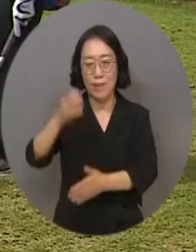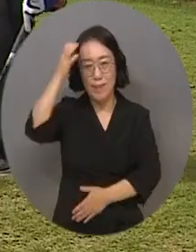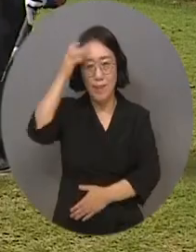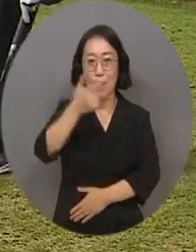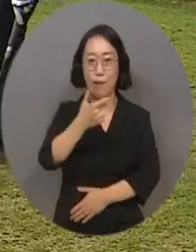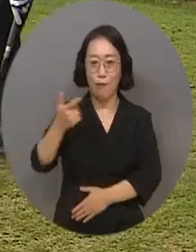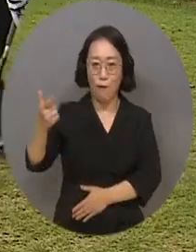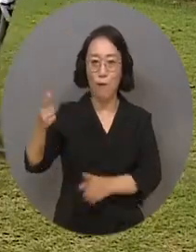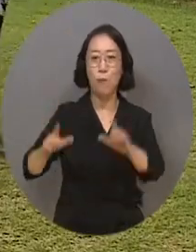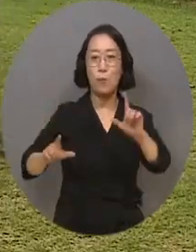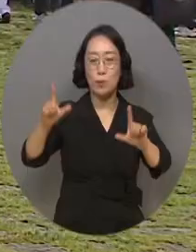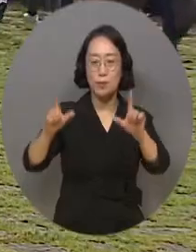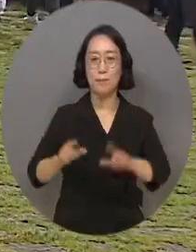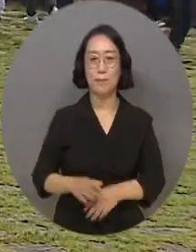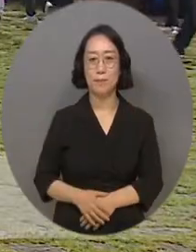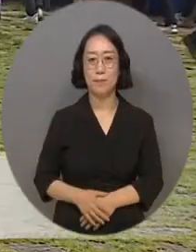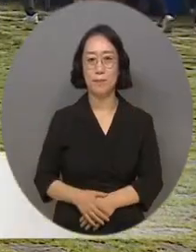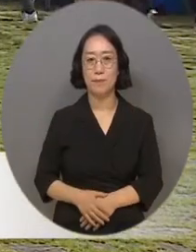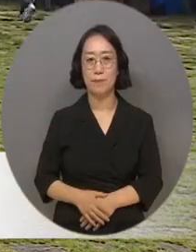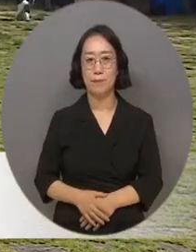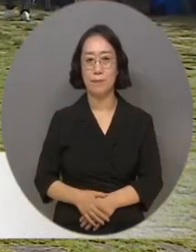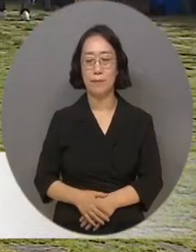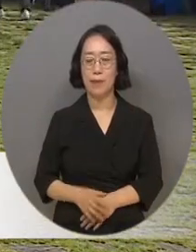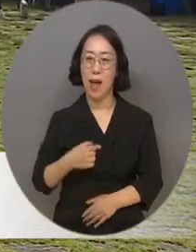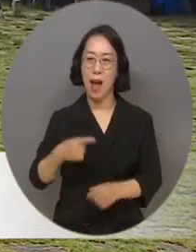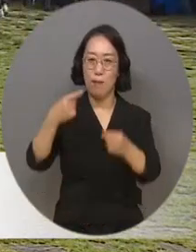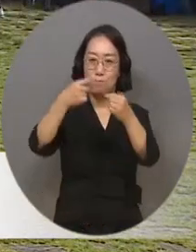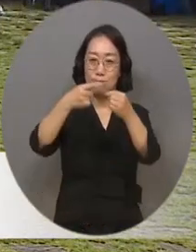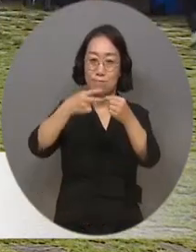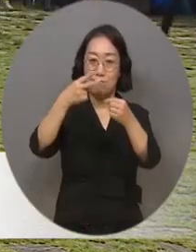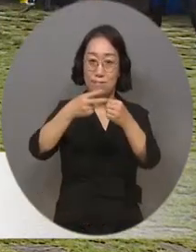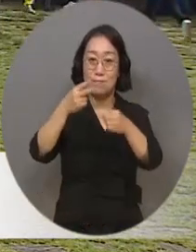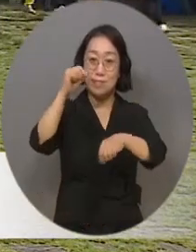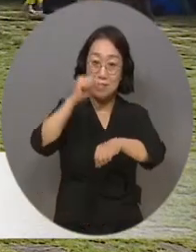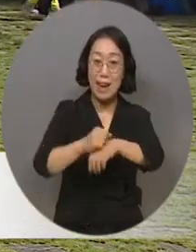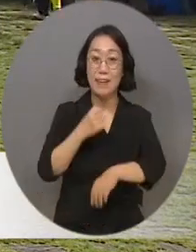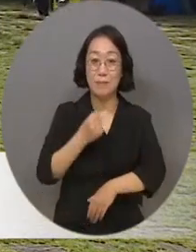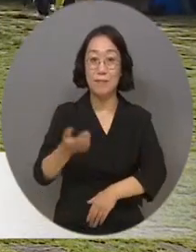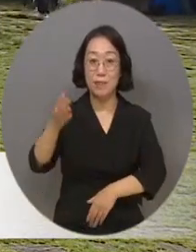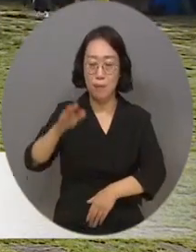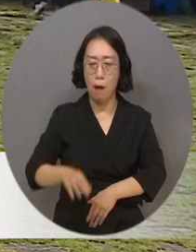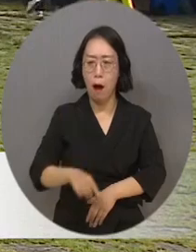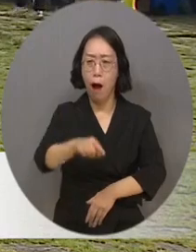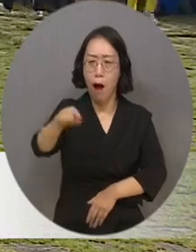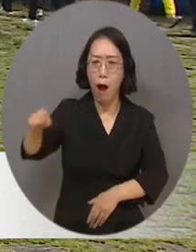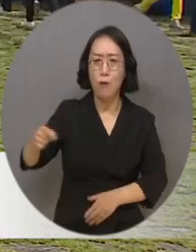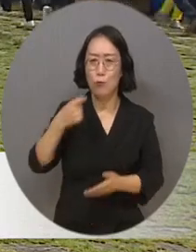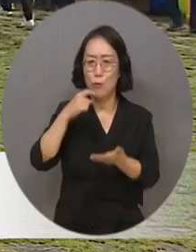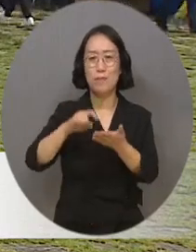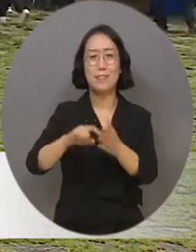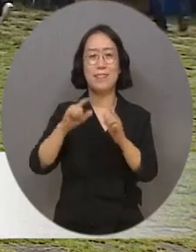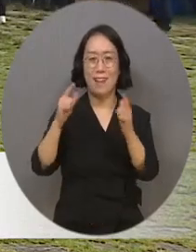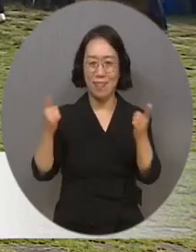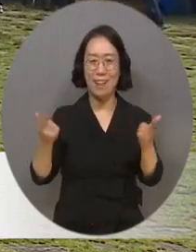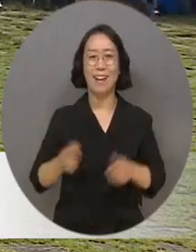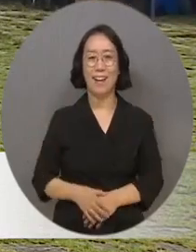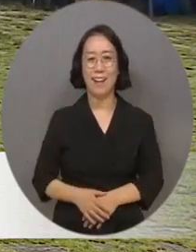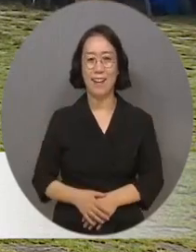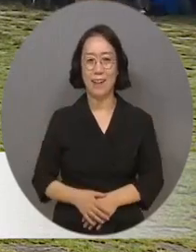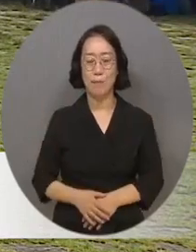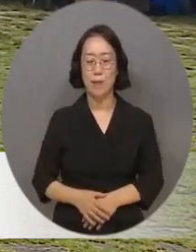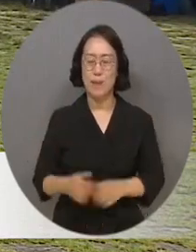기대감을 드러냈습니다. 뭐 상위권 입상을 목표로 왔습니다만은 뭐 난이도가 상당히 높더라고요.